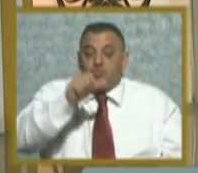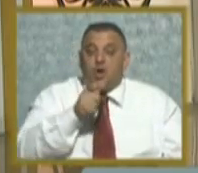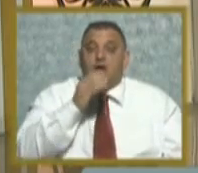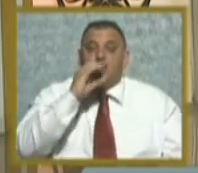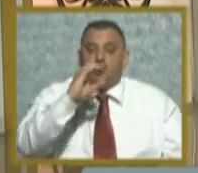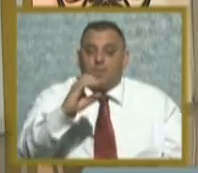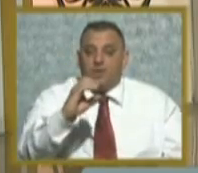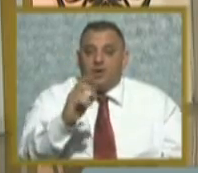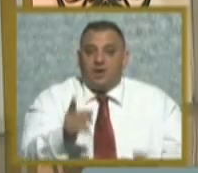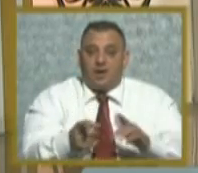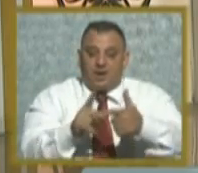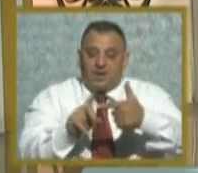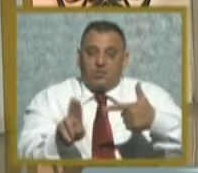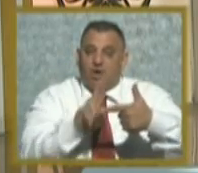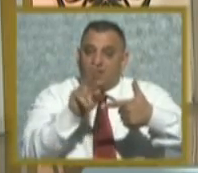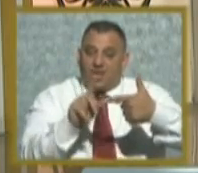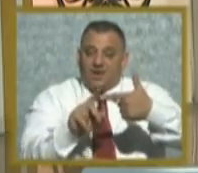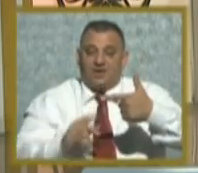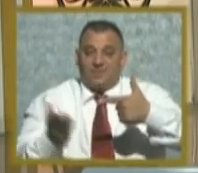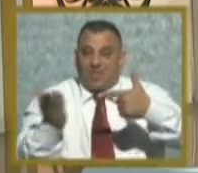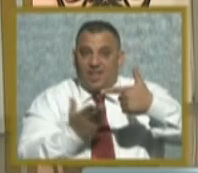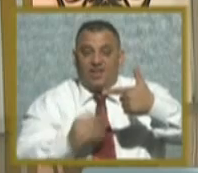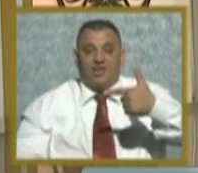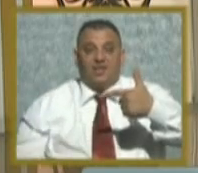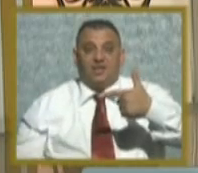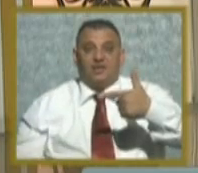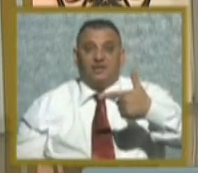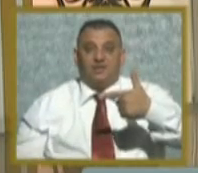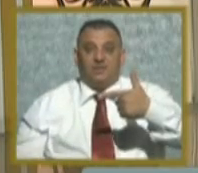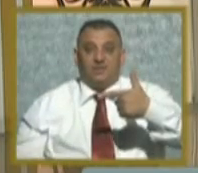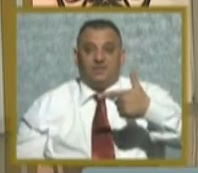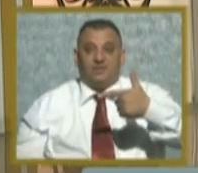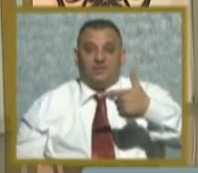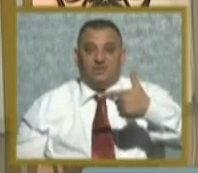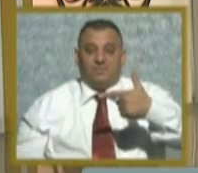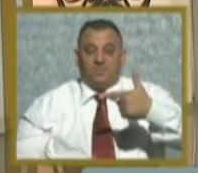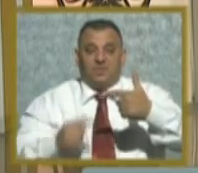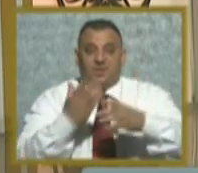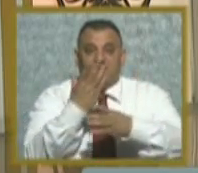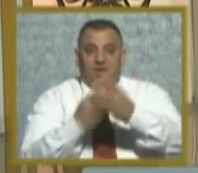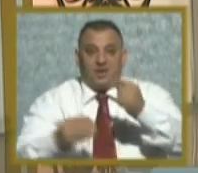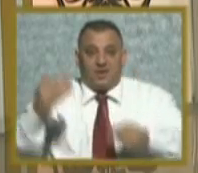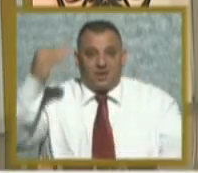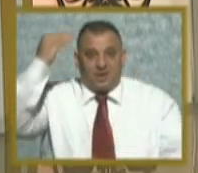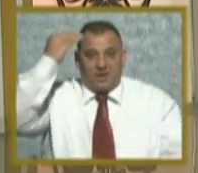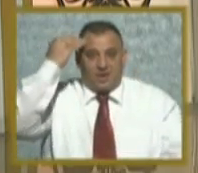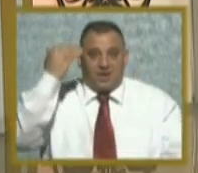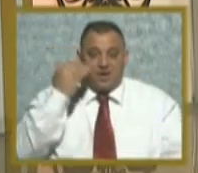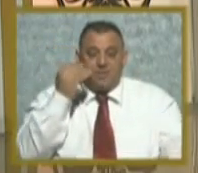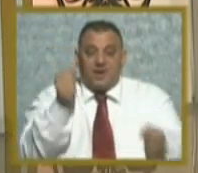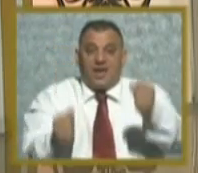شيء؟ وعندي سؤال ثاني شيخ. تفضل يا أختي مورا. بنتي أخذت سيارة من